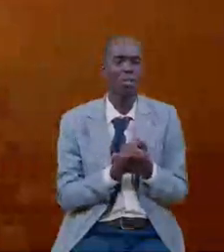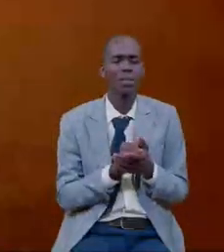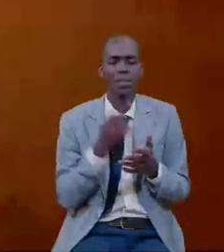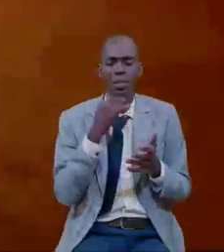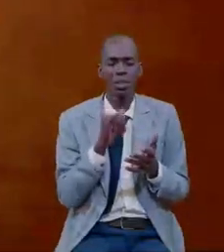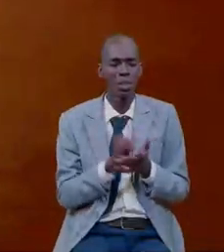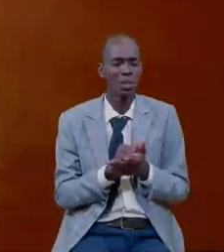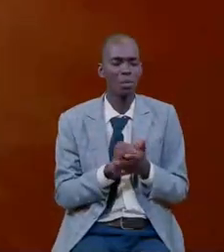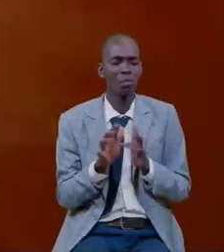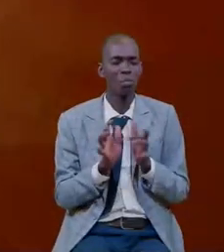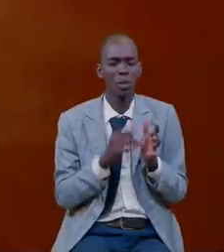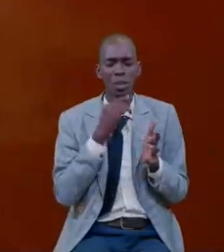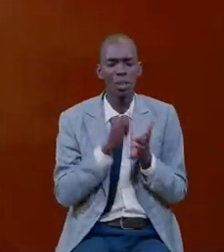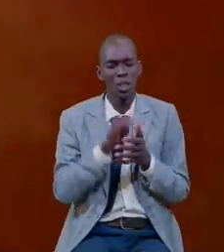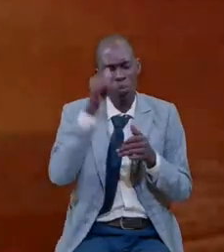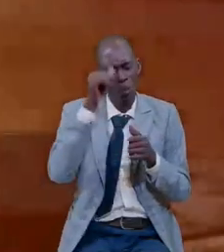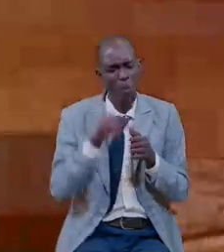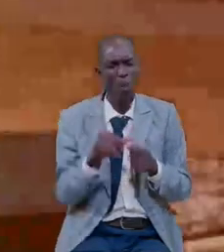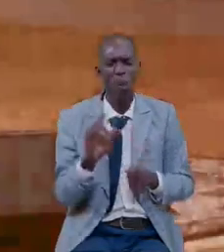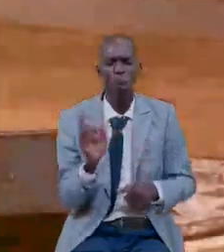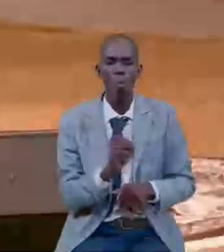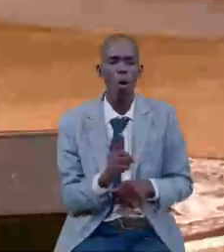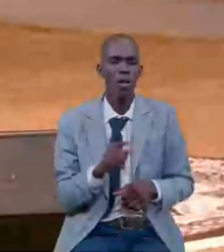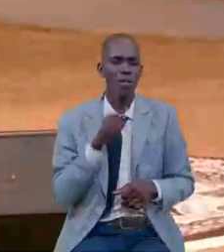souviens-toi donc d'où tu es tombé.